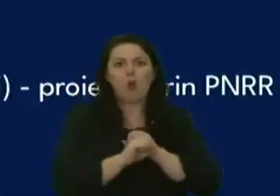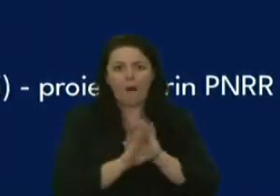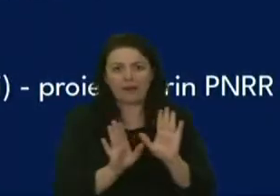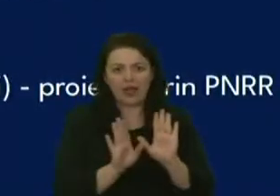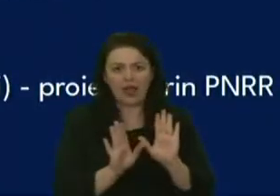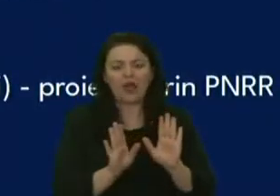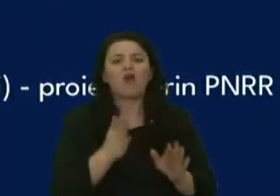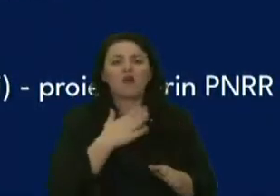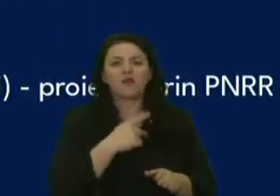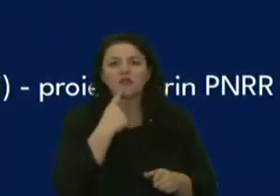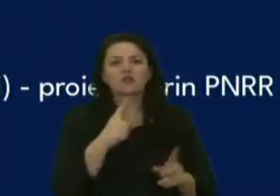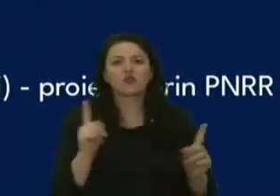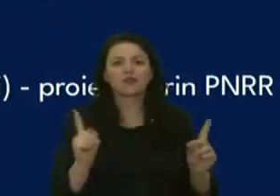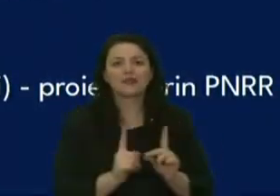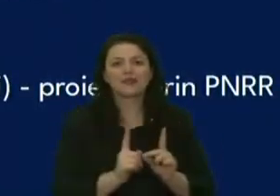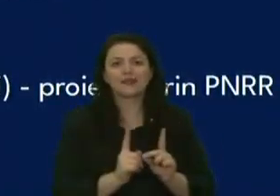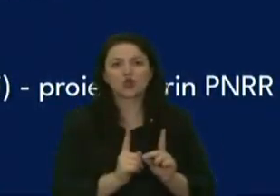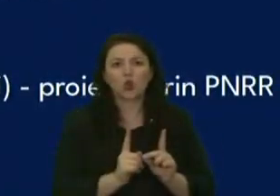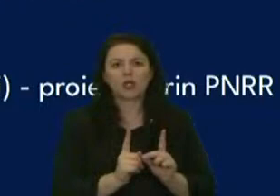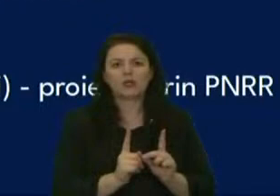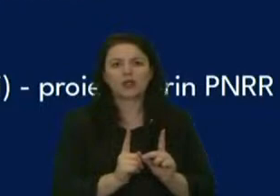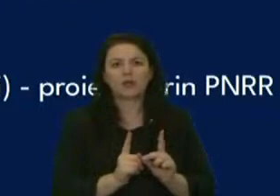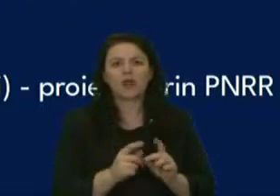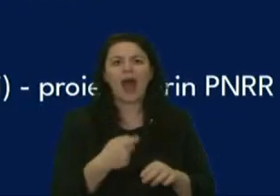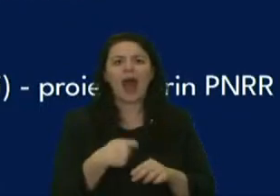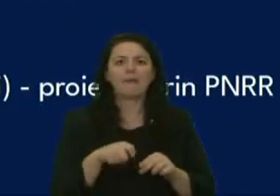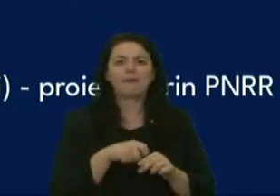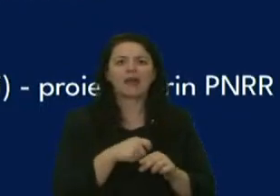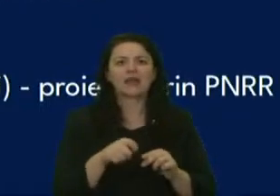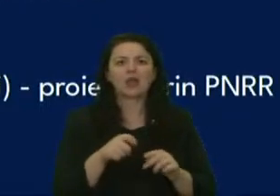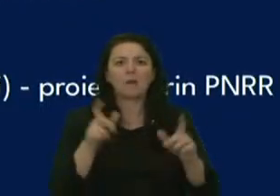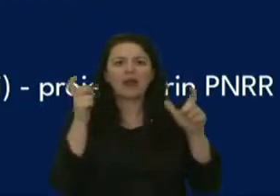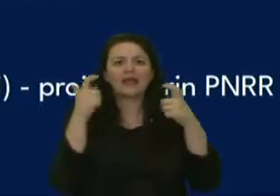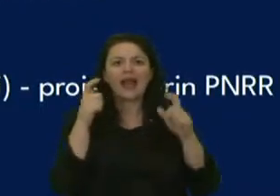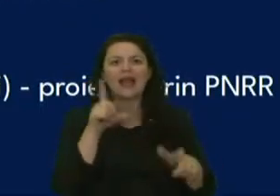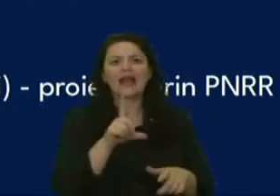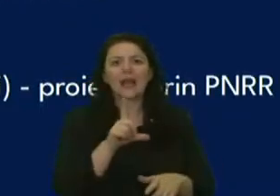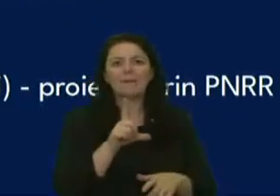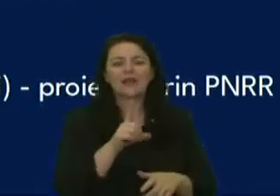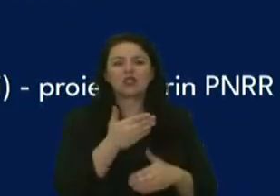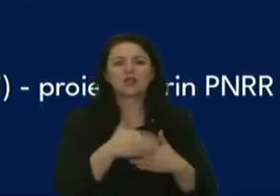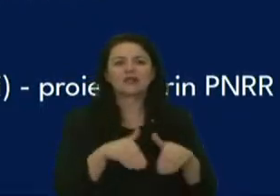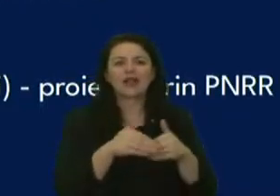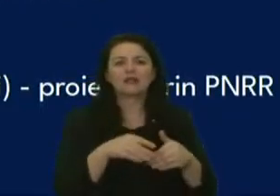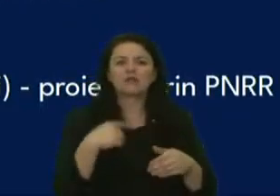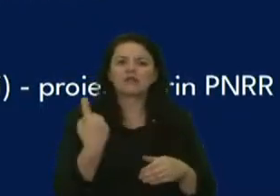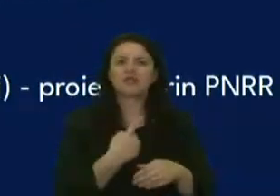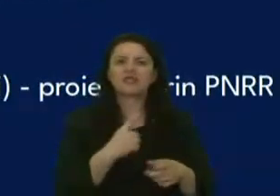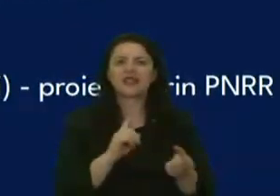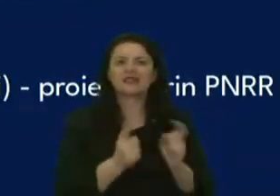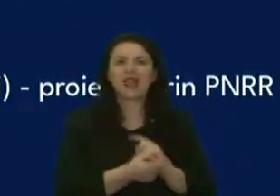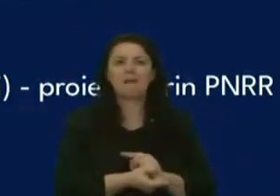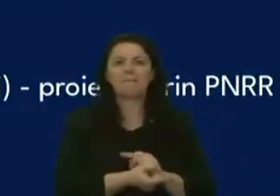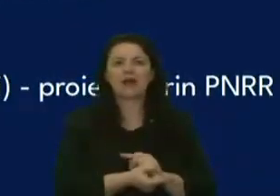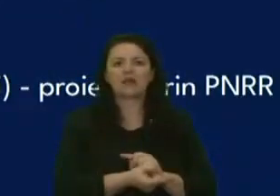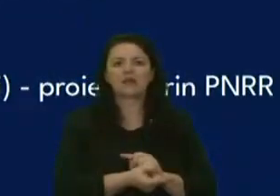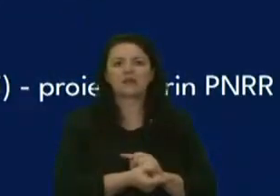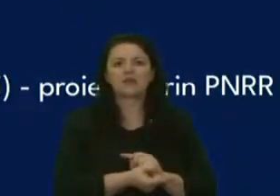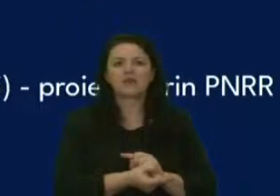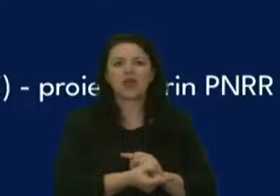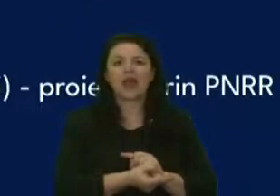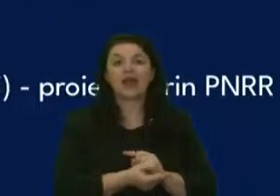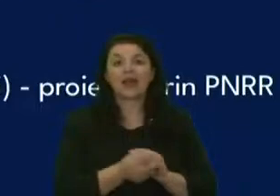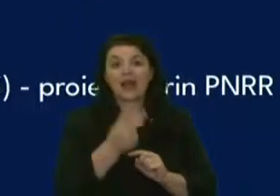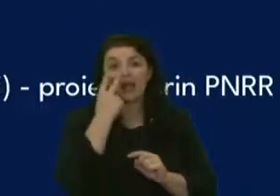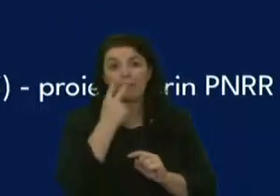în revistă doar amenajarea Pieții lipnic și a străzilor adiacente se schimbă radical